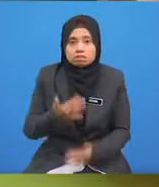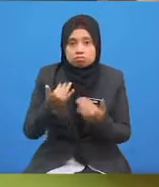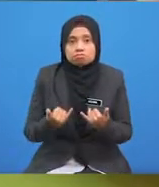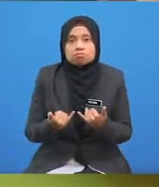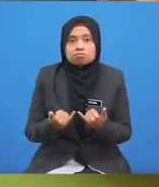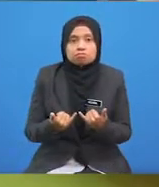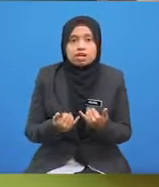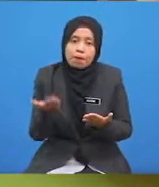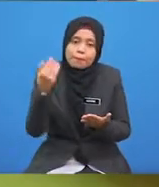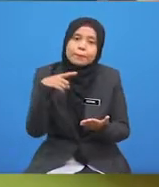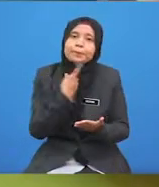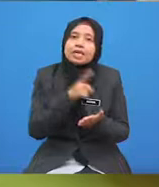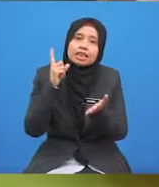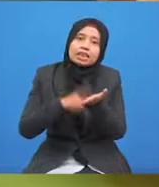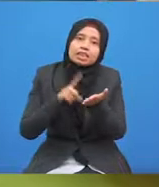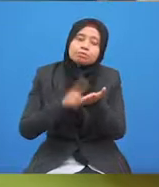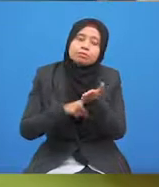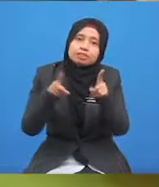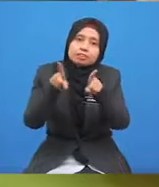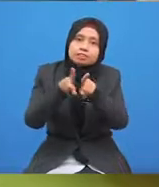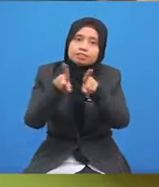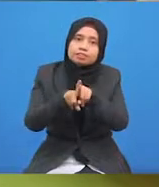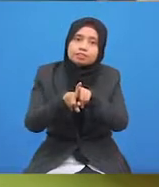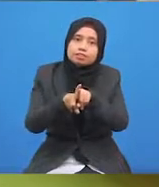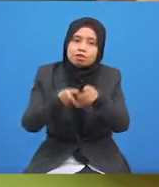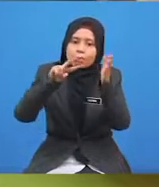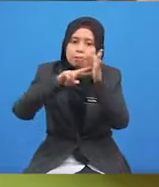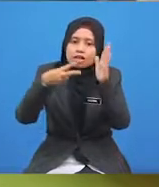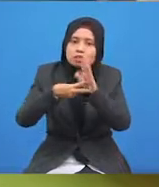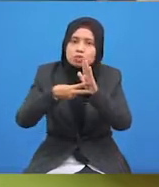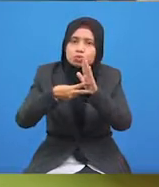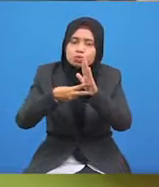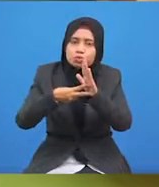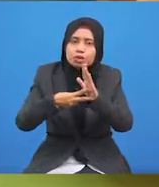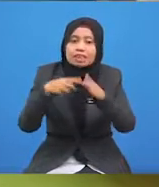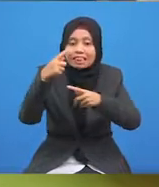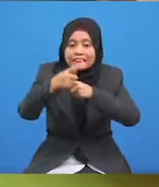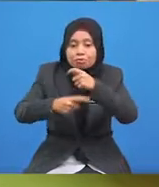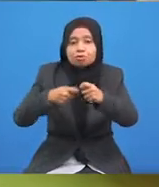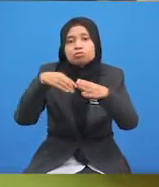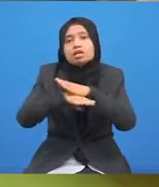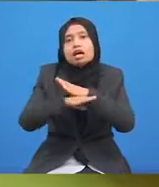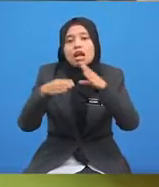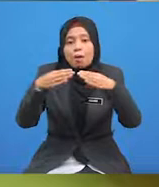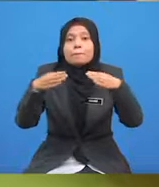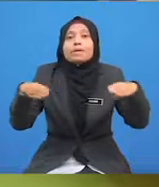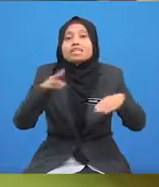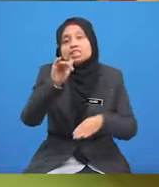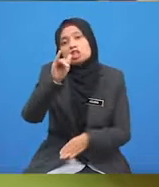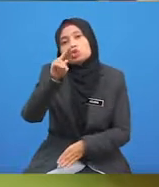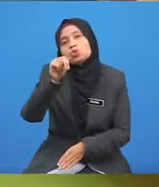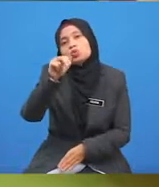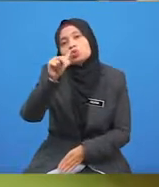Sekarang, mari kita bincangkan bersama-sama maksud tamadun dalam bahasa Yunani,